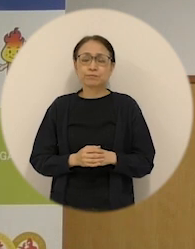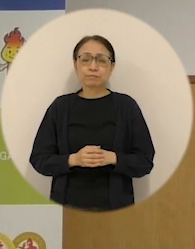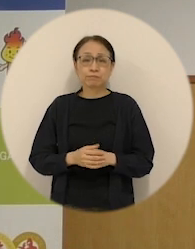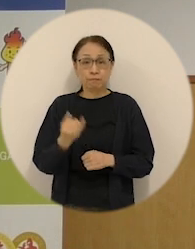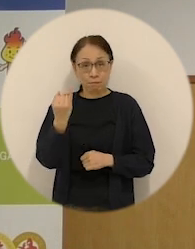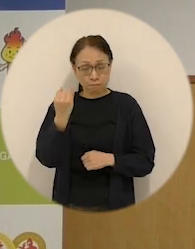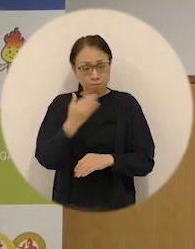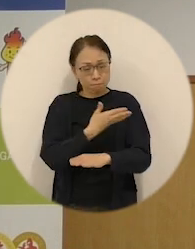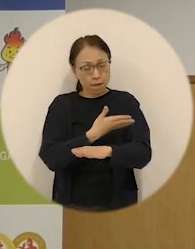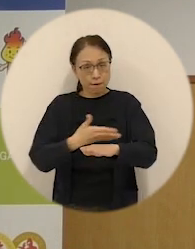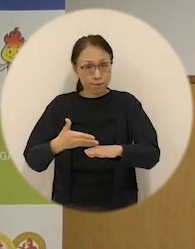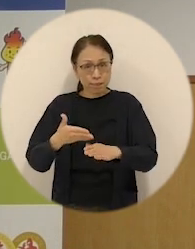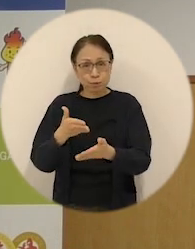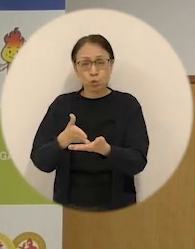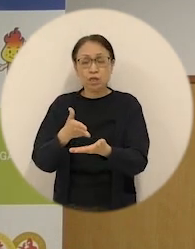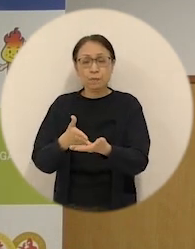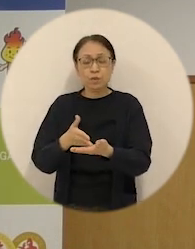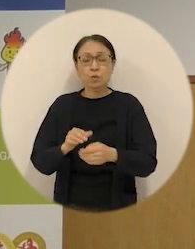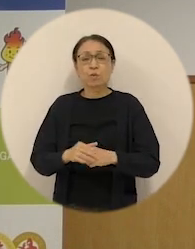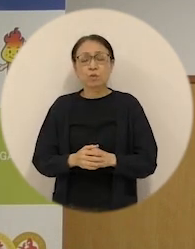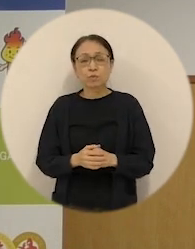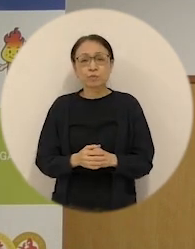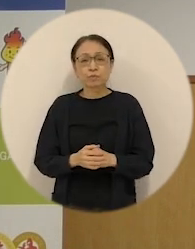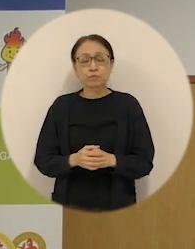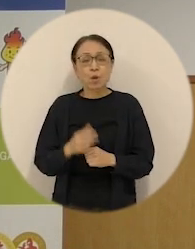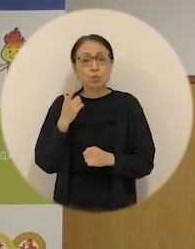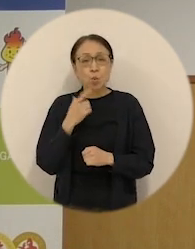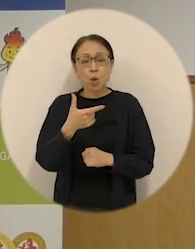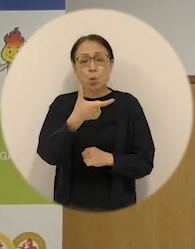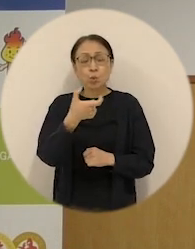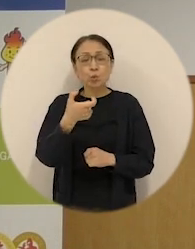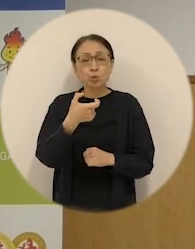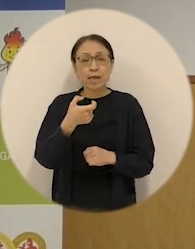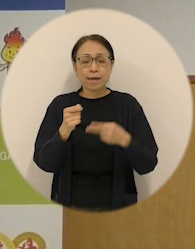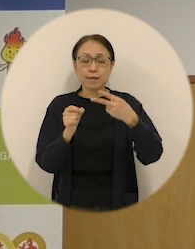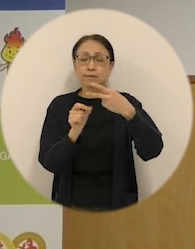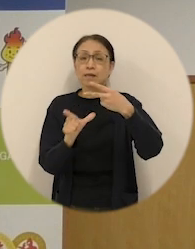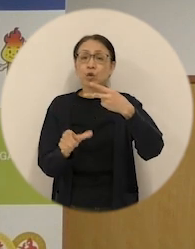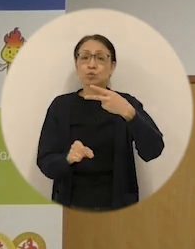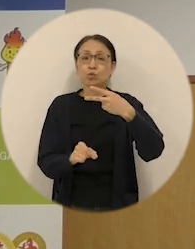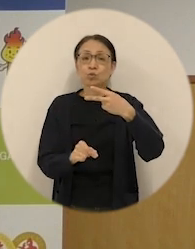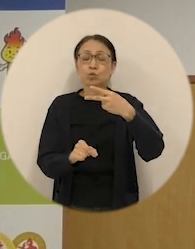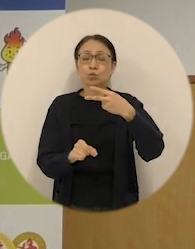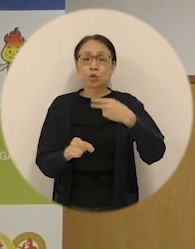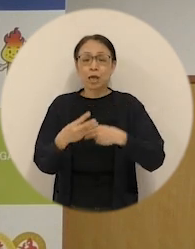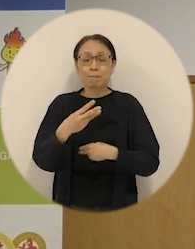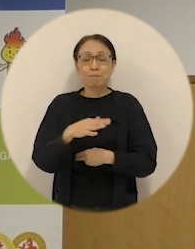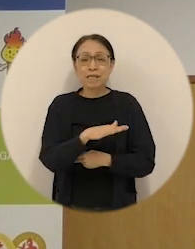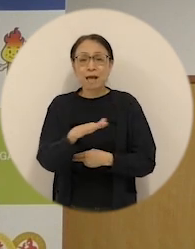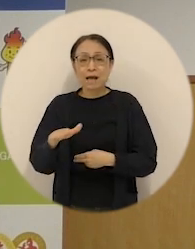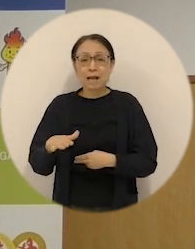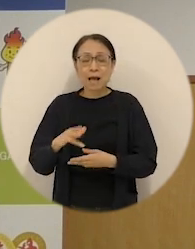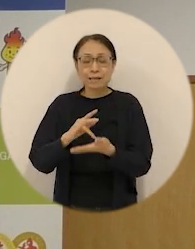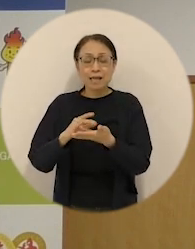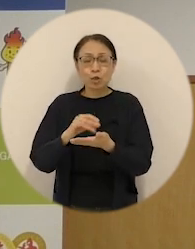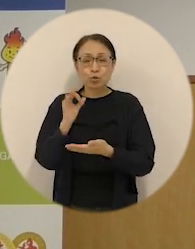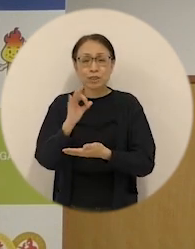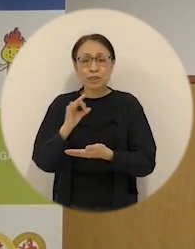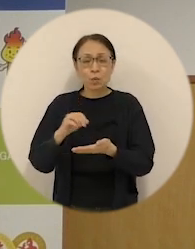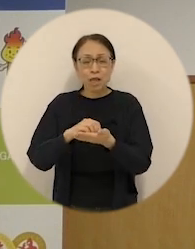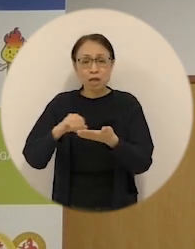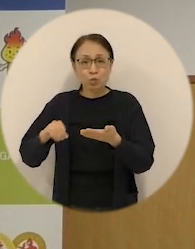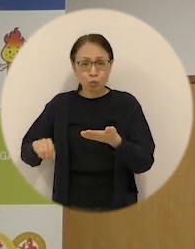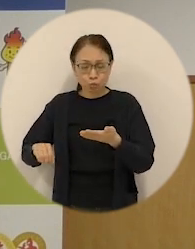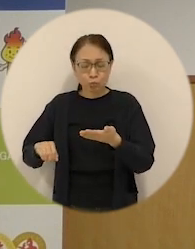んの主な経歴を申し上げますと、昭和60年2月に三原薬品を退職後、平